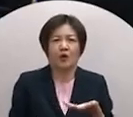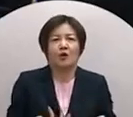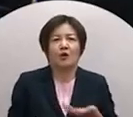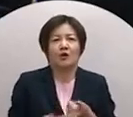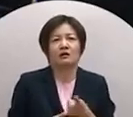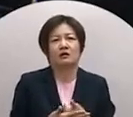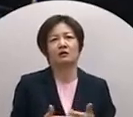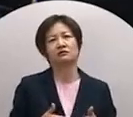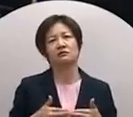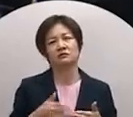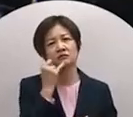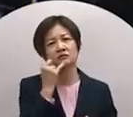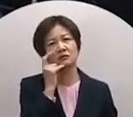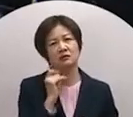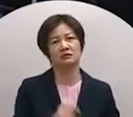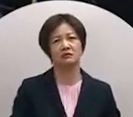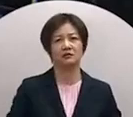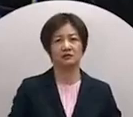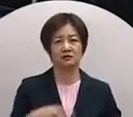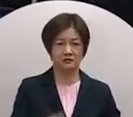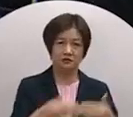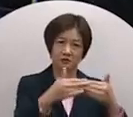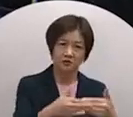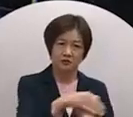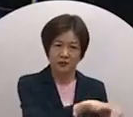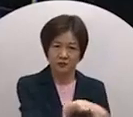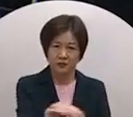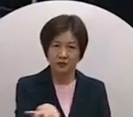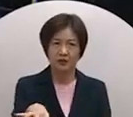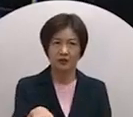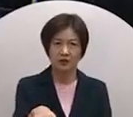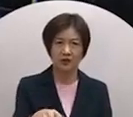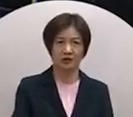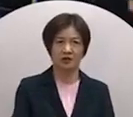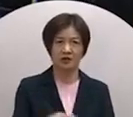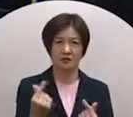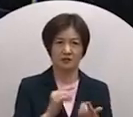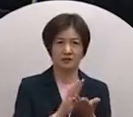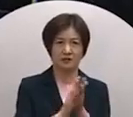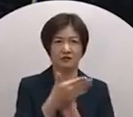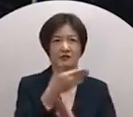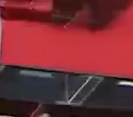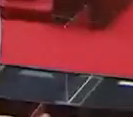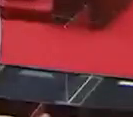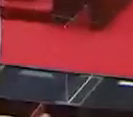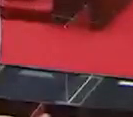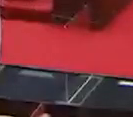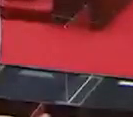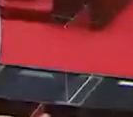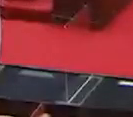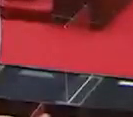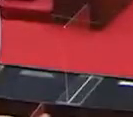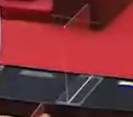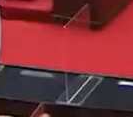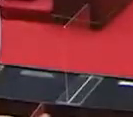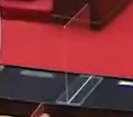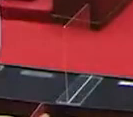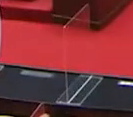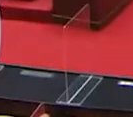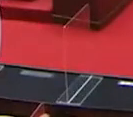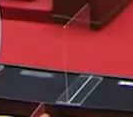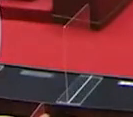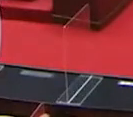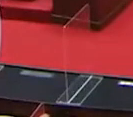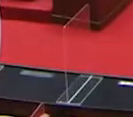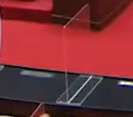们也看到中国很多地方啊，因为受到极端性气候冲击，人民也受灾受难。我相